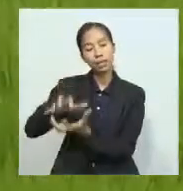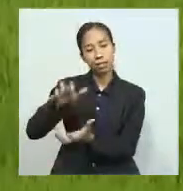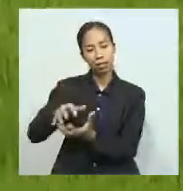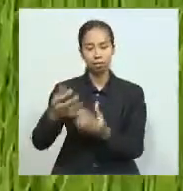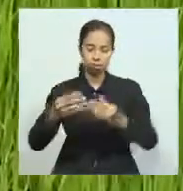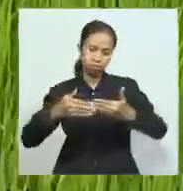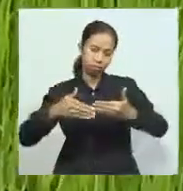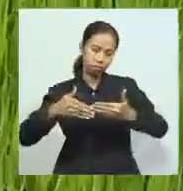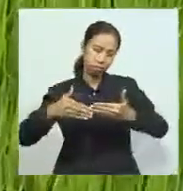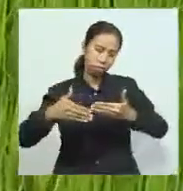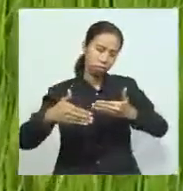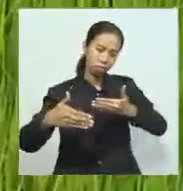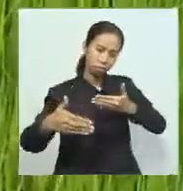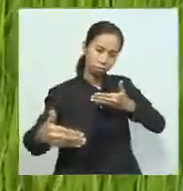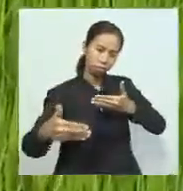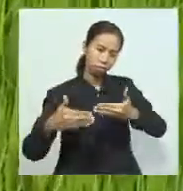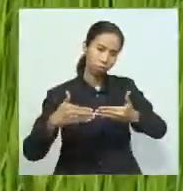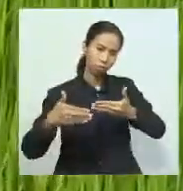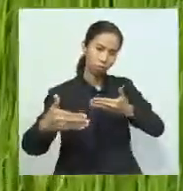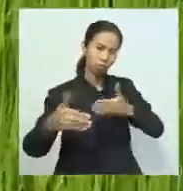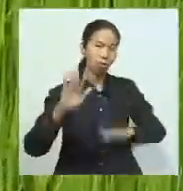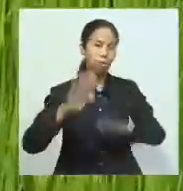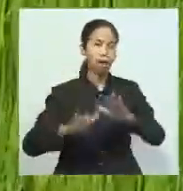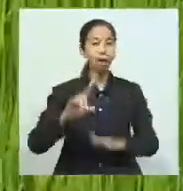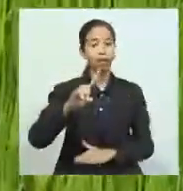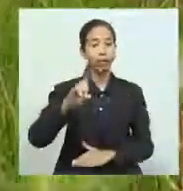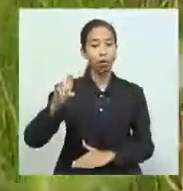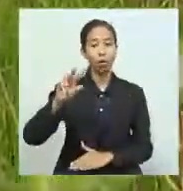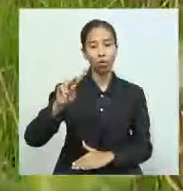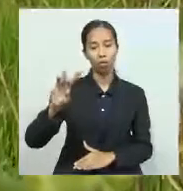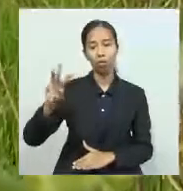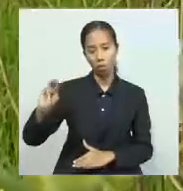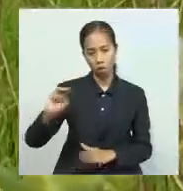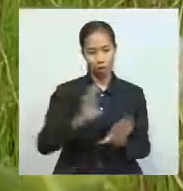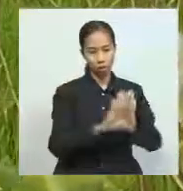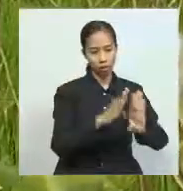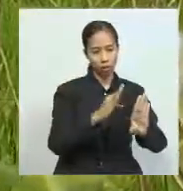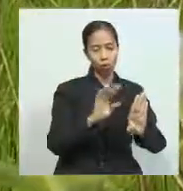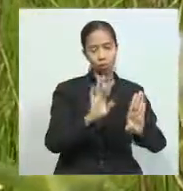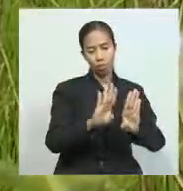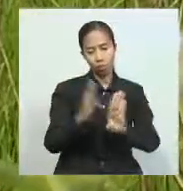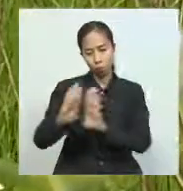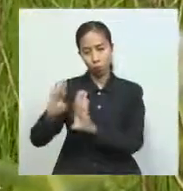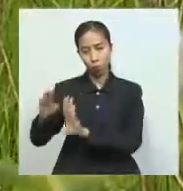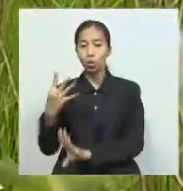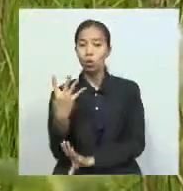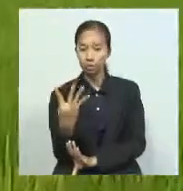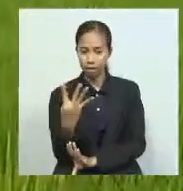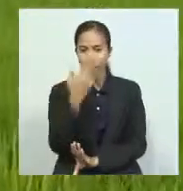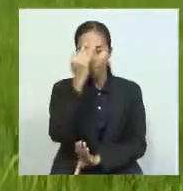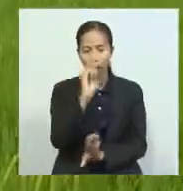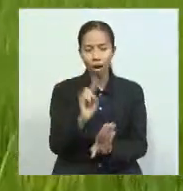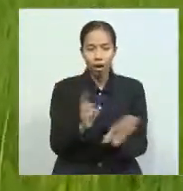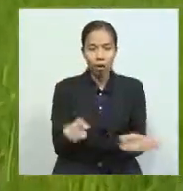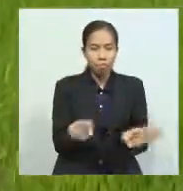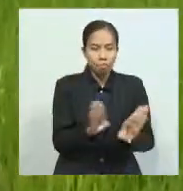ทางตลอดทั้งลำน้ำเกือบ100กิโลเมตรทั้งนี้4ประตูนะครับก็จะใช้สำหรับเก็บกักน้ำไว้ใช้